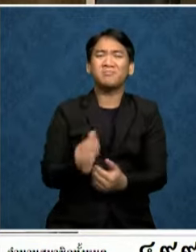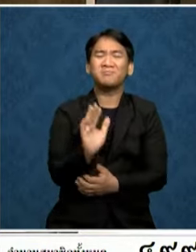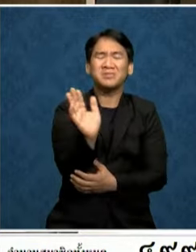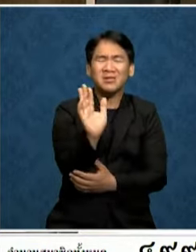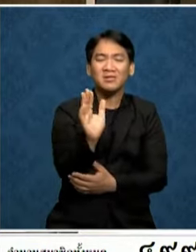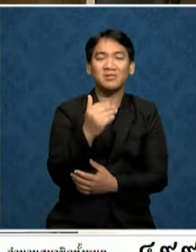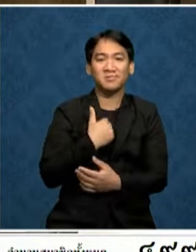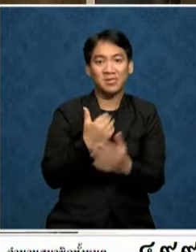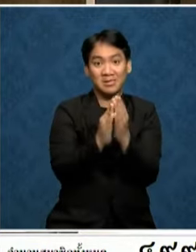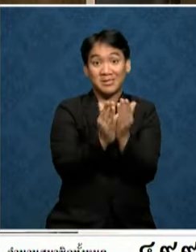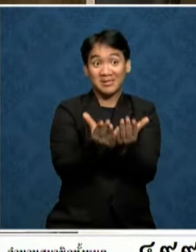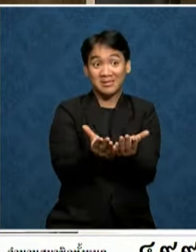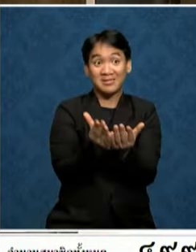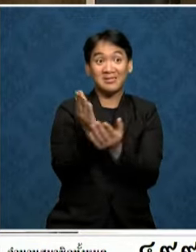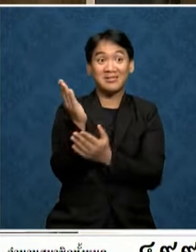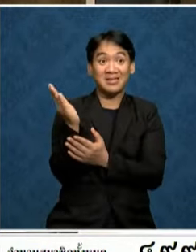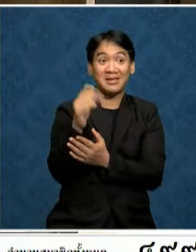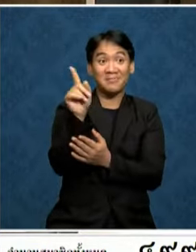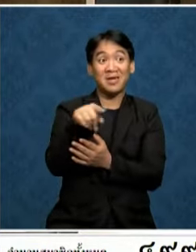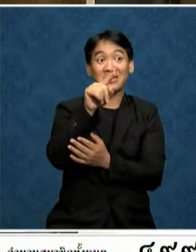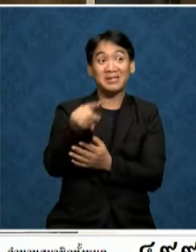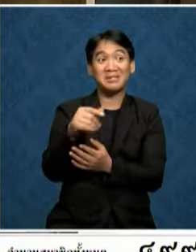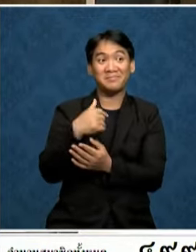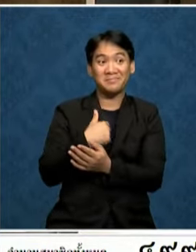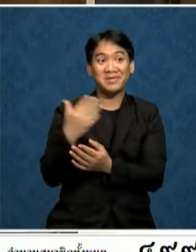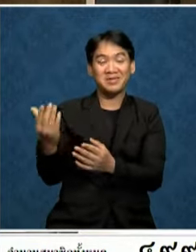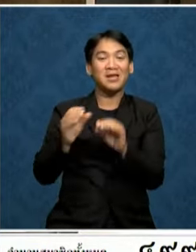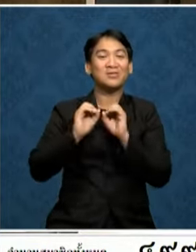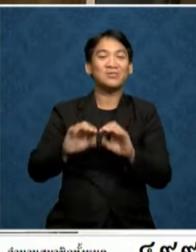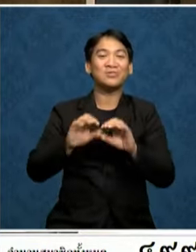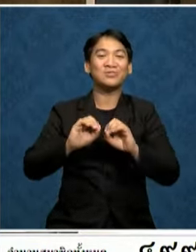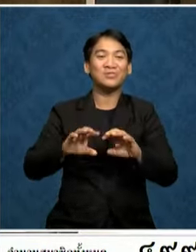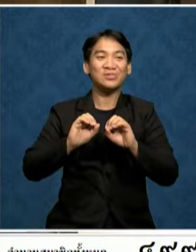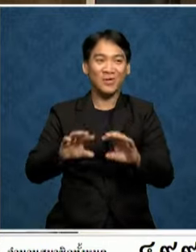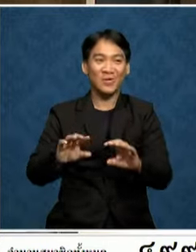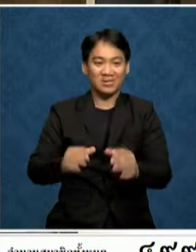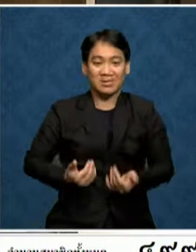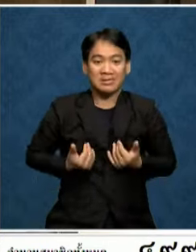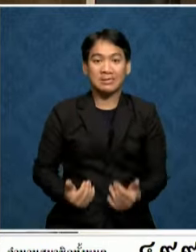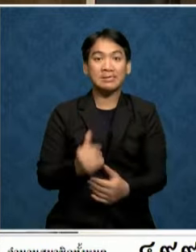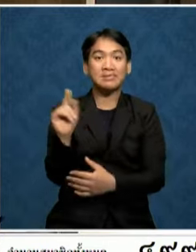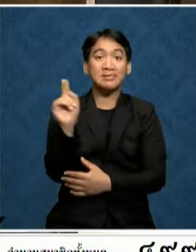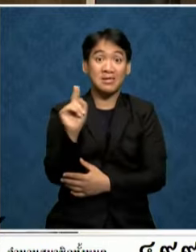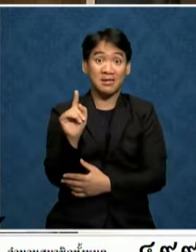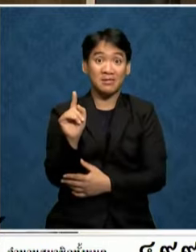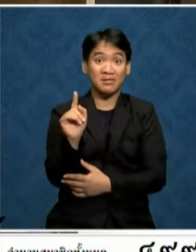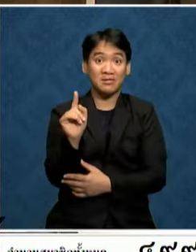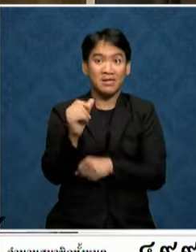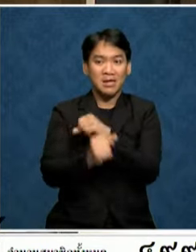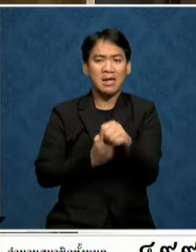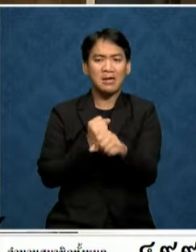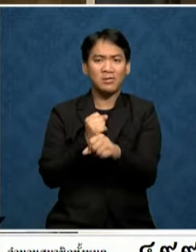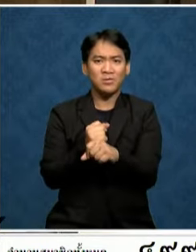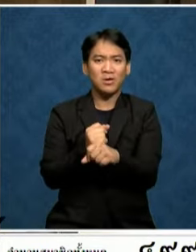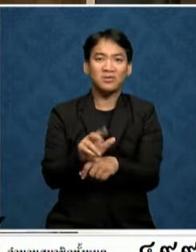เขียนว่า How does BabyCome Fromดิฉันก็ไม่ค่อยแข่งภาษาอังกฤษเท่าไหรนะคะแต่เป็นหนังสือที่สอนว่าเด็กเกิดมาอย่างไรดิฉันสอนตั้งแต่เขาประมาณ 3ขวบเพราะว่าอ่าน